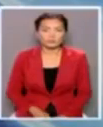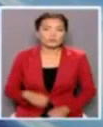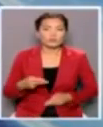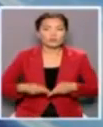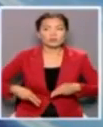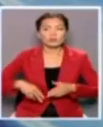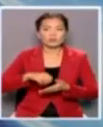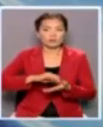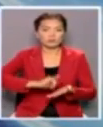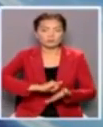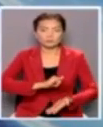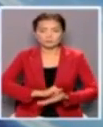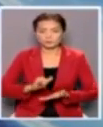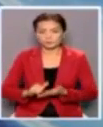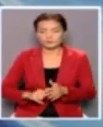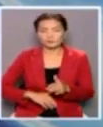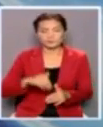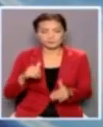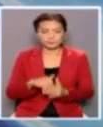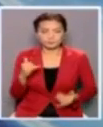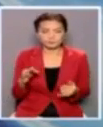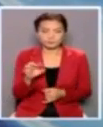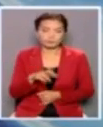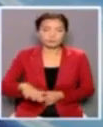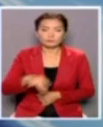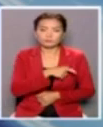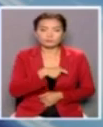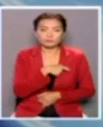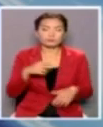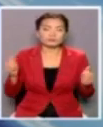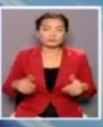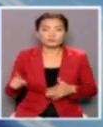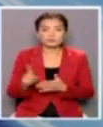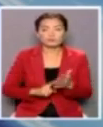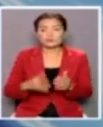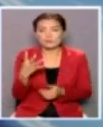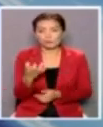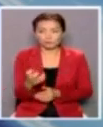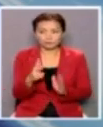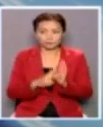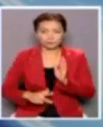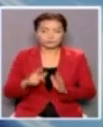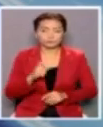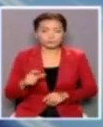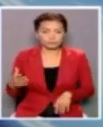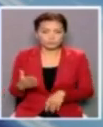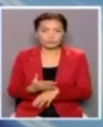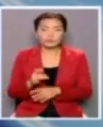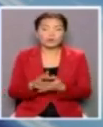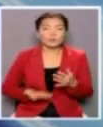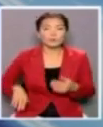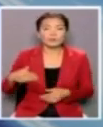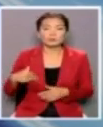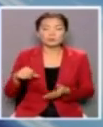Завершена регистрация кандидатов на праймериз. Из Атырауской области были приняты заявления 408 граждан. Теперь